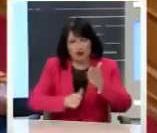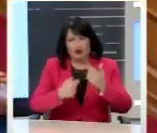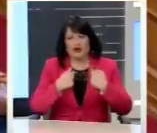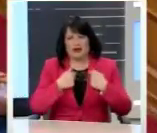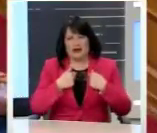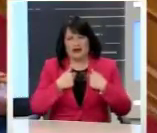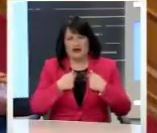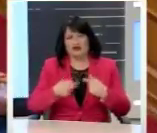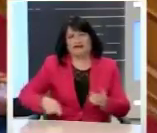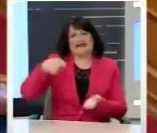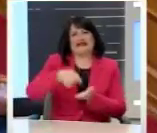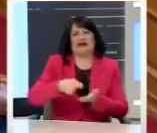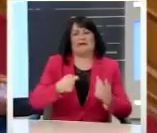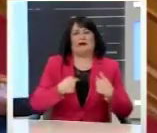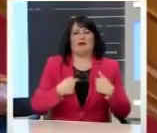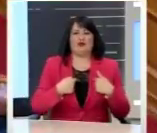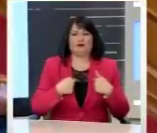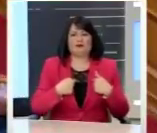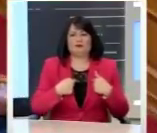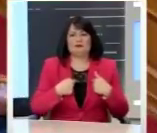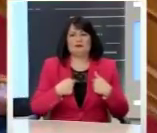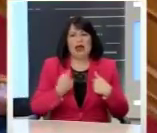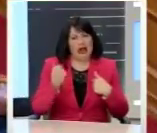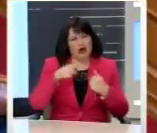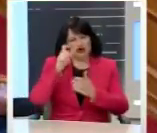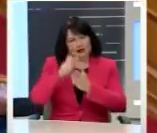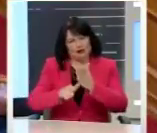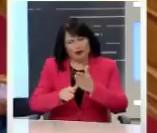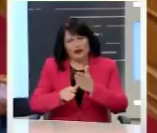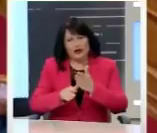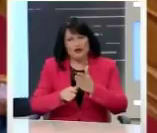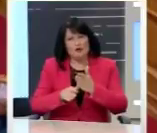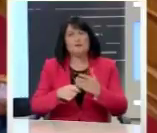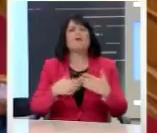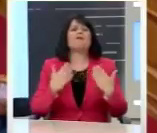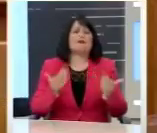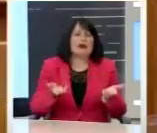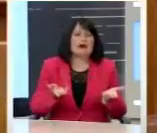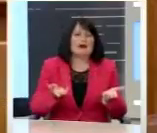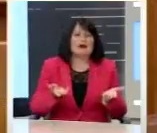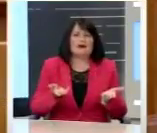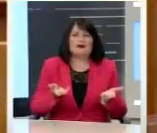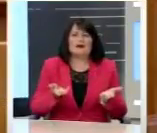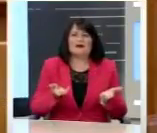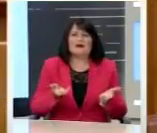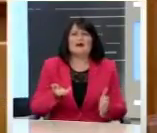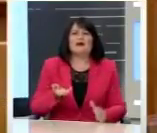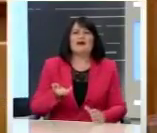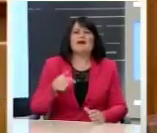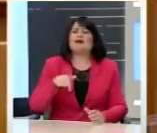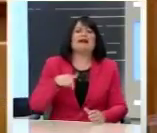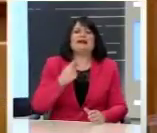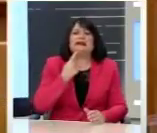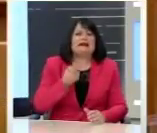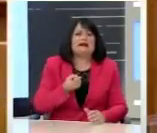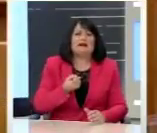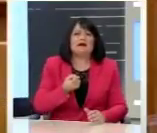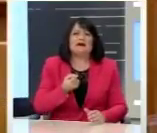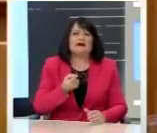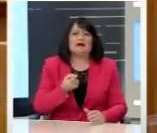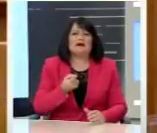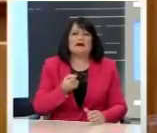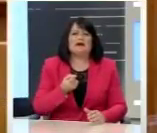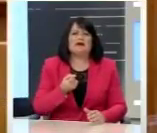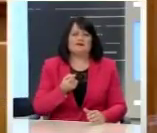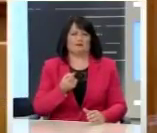Το πλήρωσα από την τσέπη μου, έτσι. Και τι βγήκε και είπε πρωί-πρωί στο